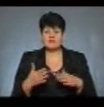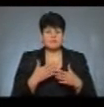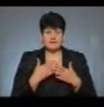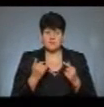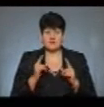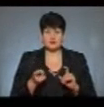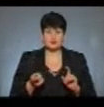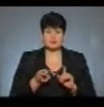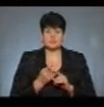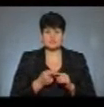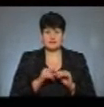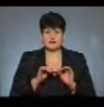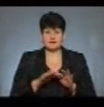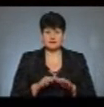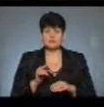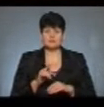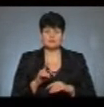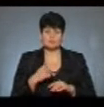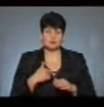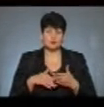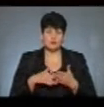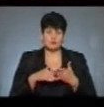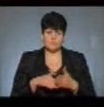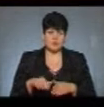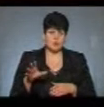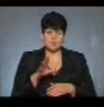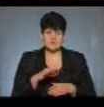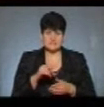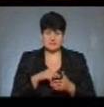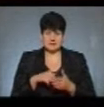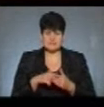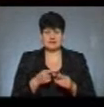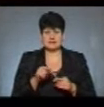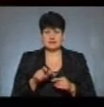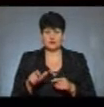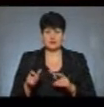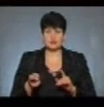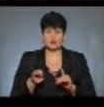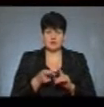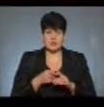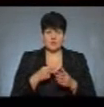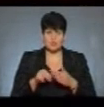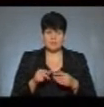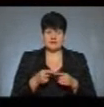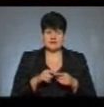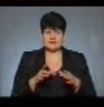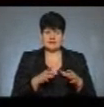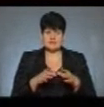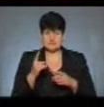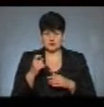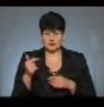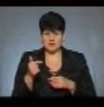тільки доєднатися до тої акції, тому що ми допомагаємо усім містом, ті люди, які доєднаються, куплять ось цей диск за 100